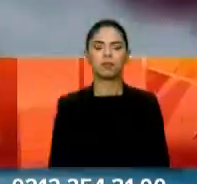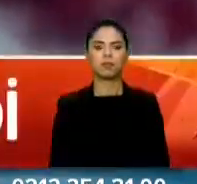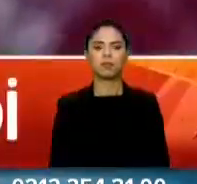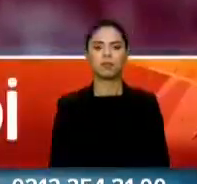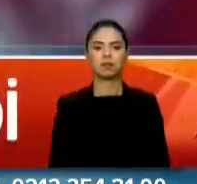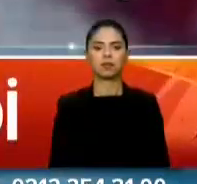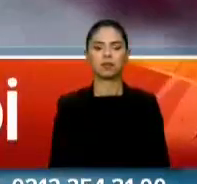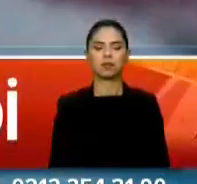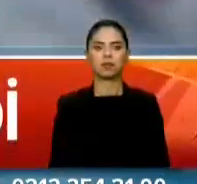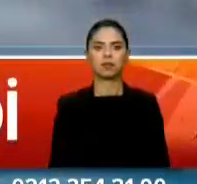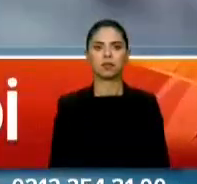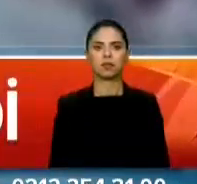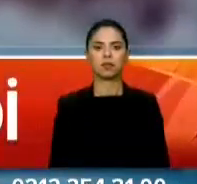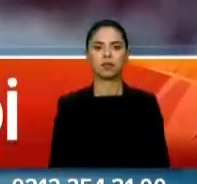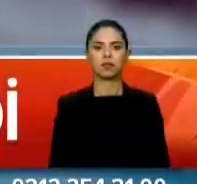Gigante.